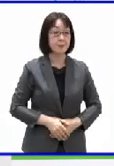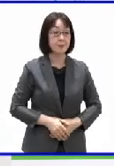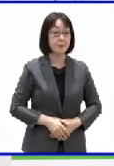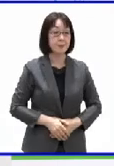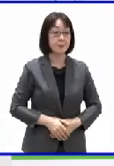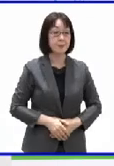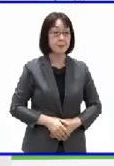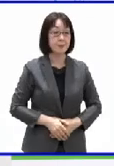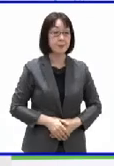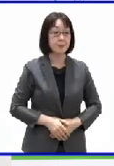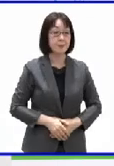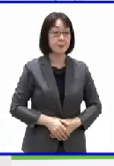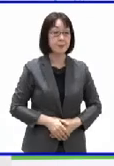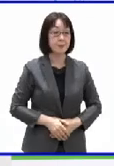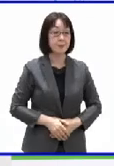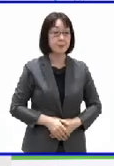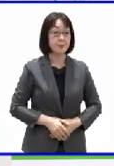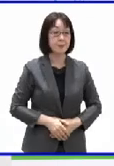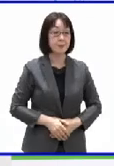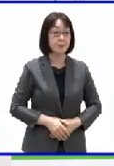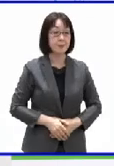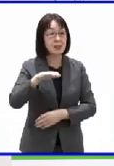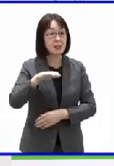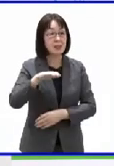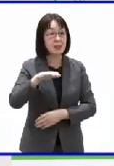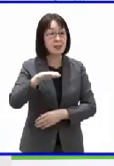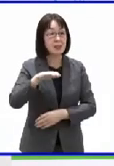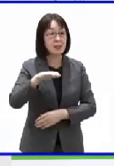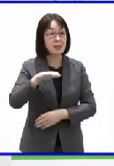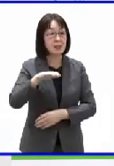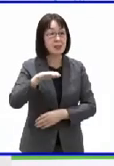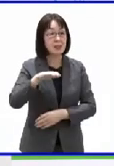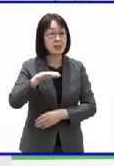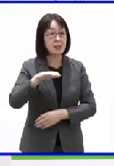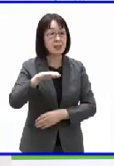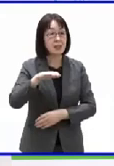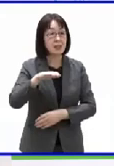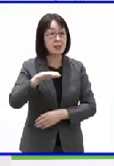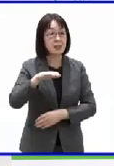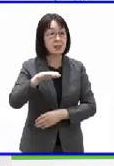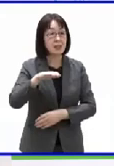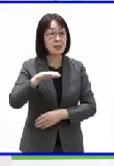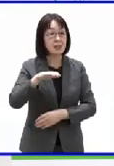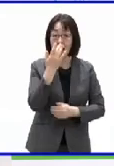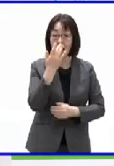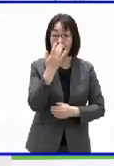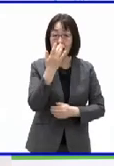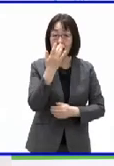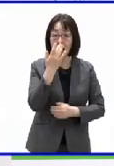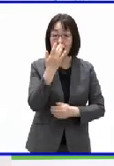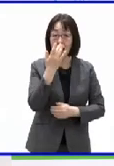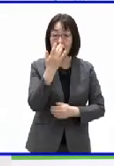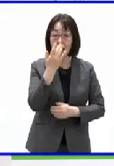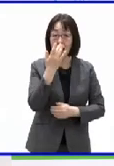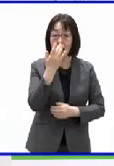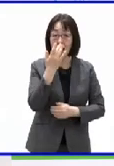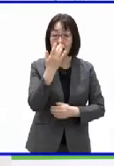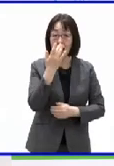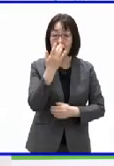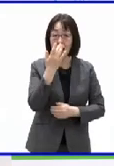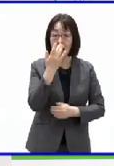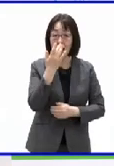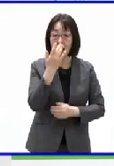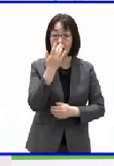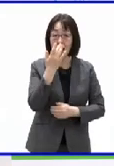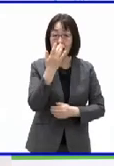。要請に名を連ねている日野市の大坪市長が会見で知事サイドから支援の打診